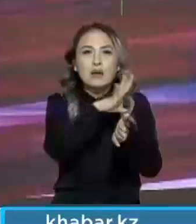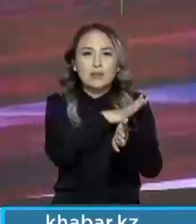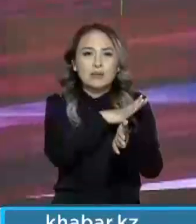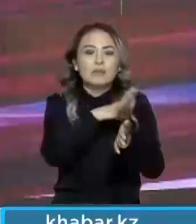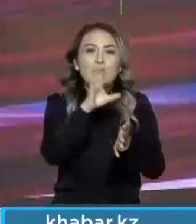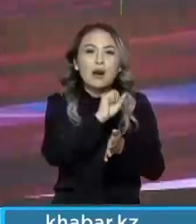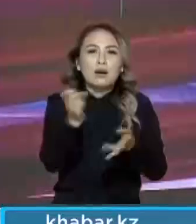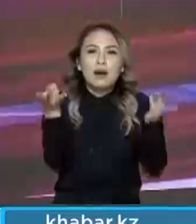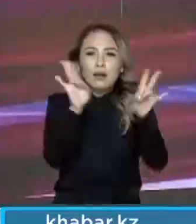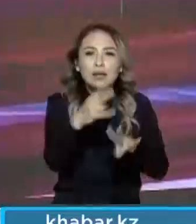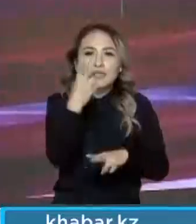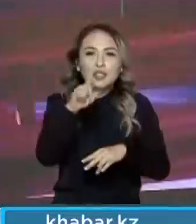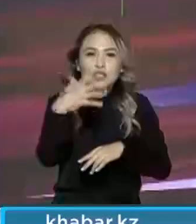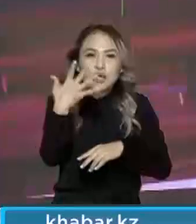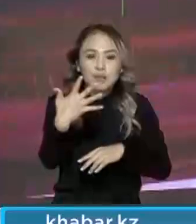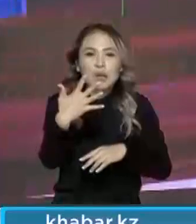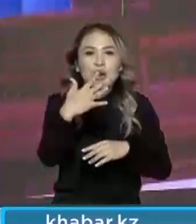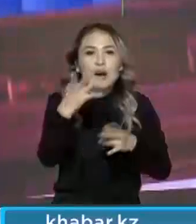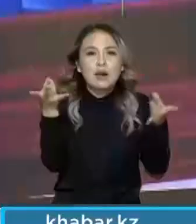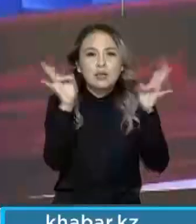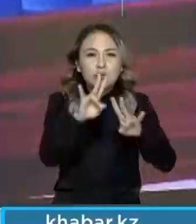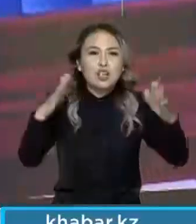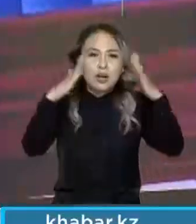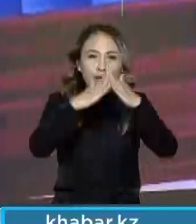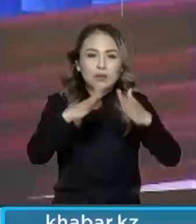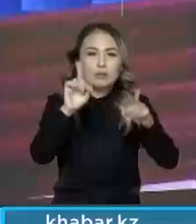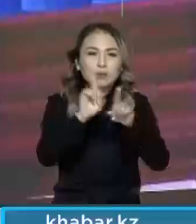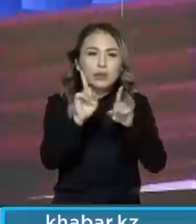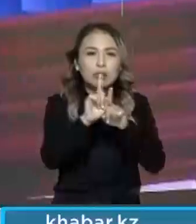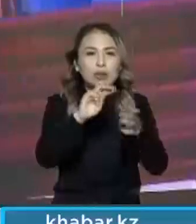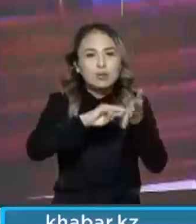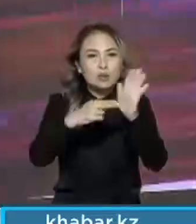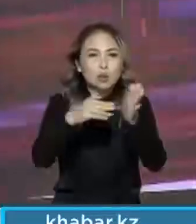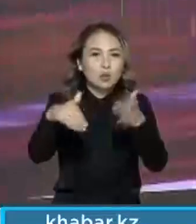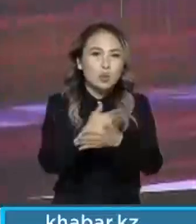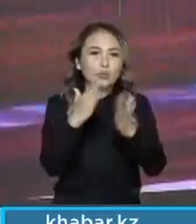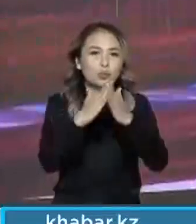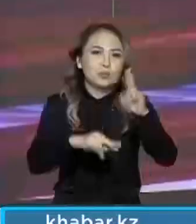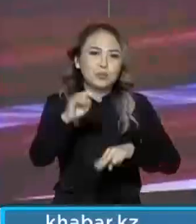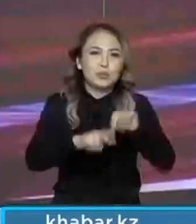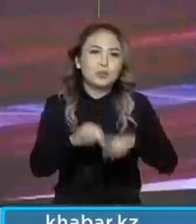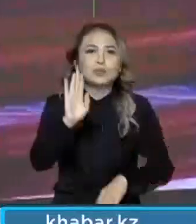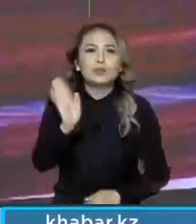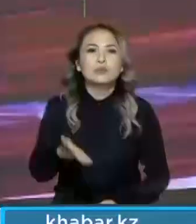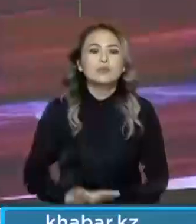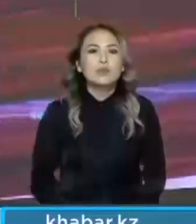сатып алынады. Ал қалған 2,5 мыңнан астам шаңыраққа типтік жоба бойынша жаңадан үй салынады.